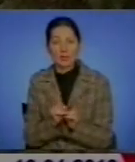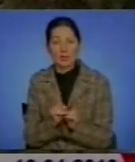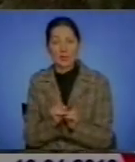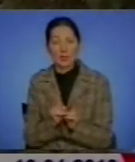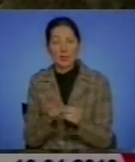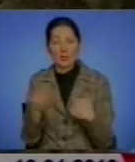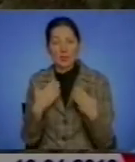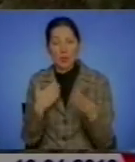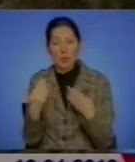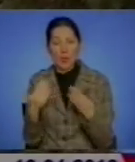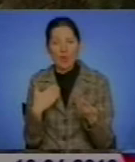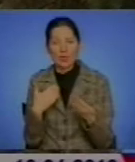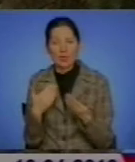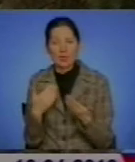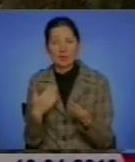Поспілкувалися,